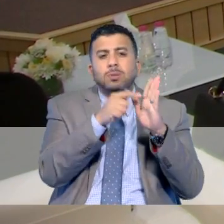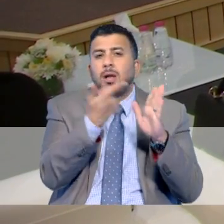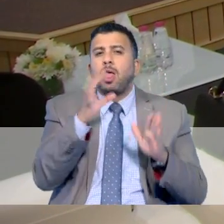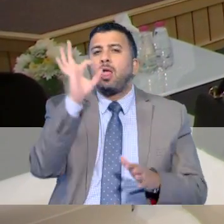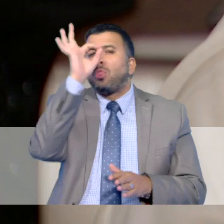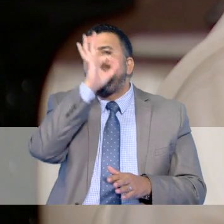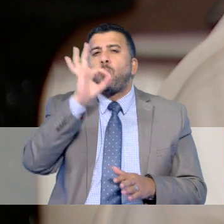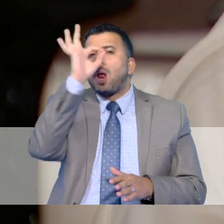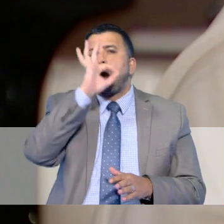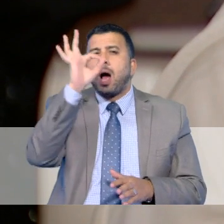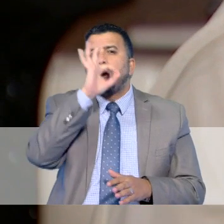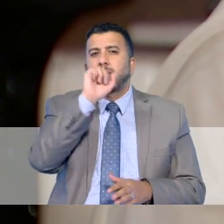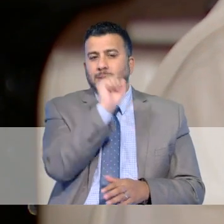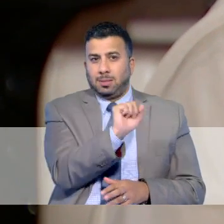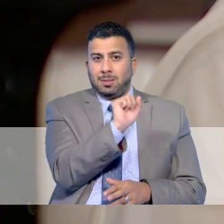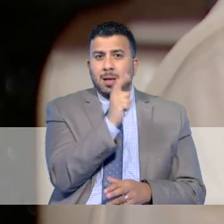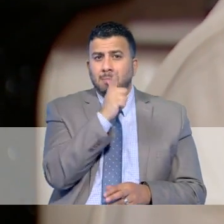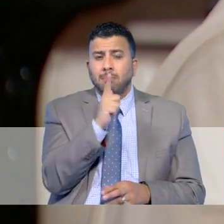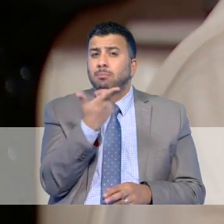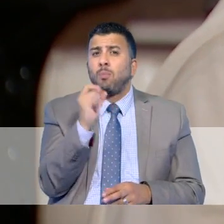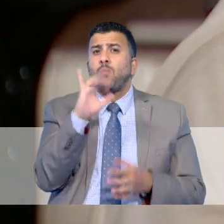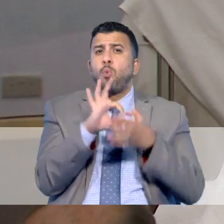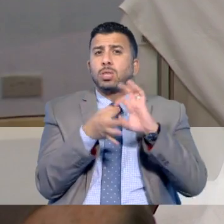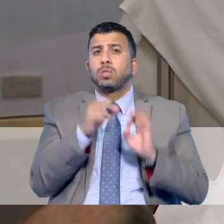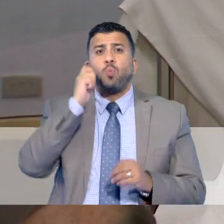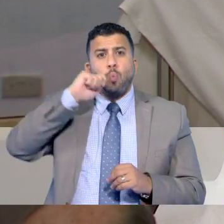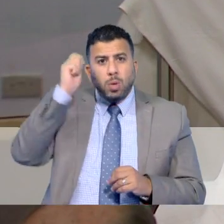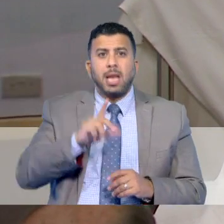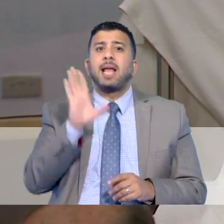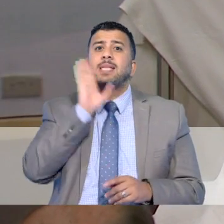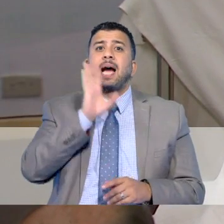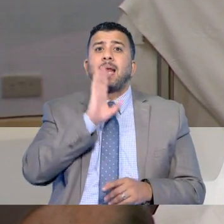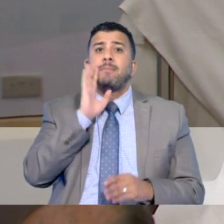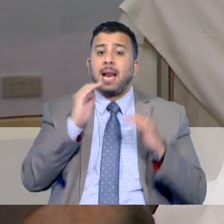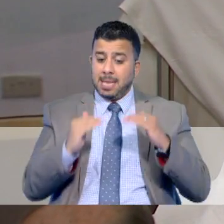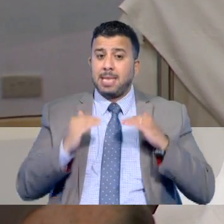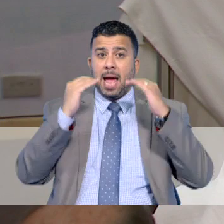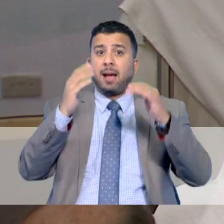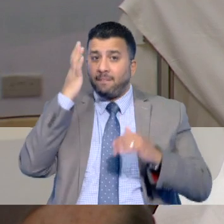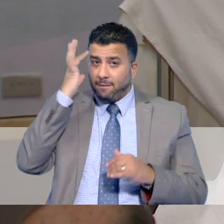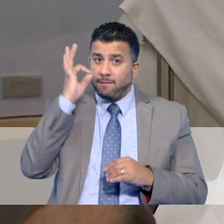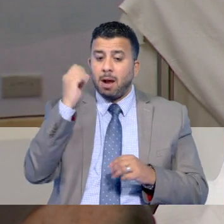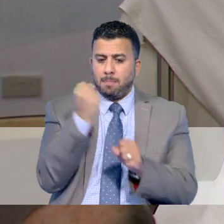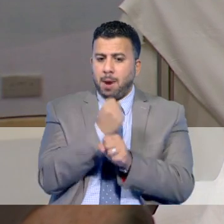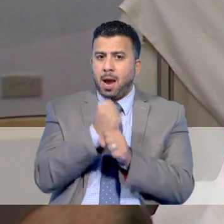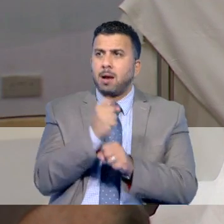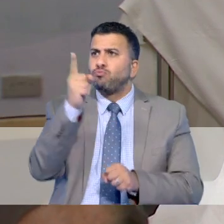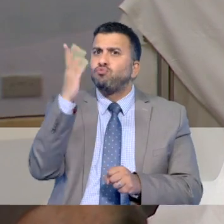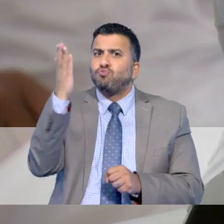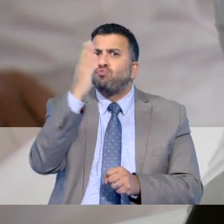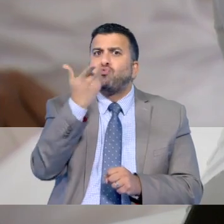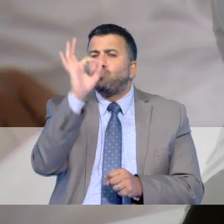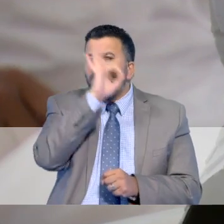توجهات معهد الشارقة للتراث باعتباره مؤسسة وطنية تعليمية لتأهيل الكوادر